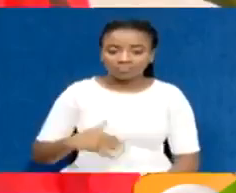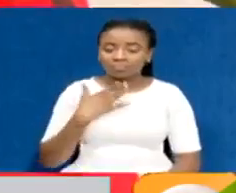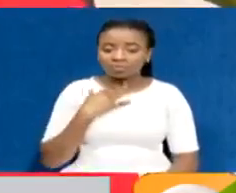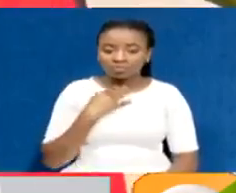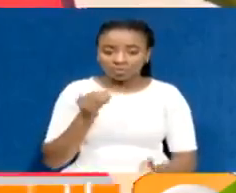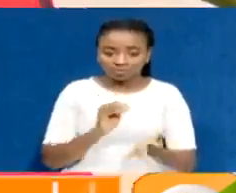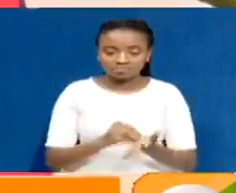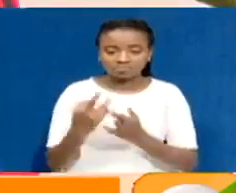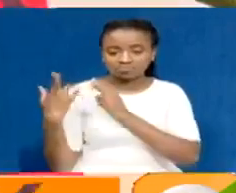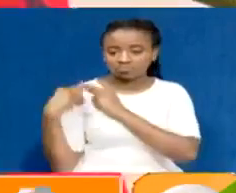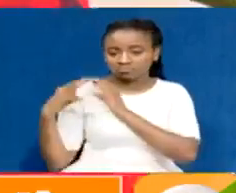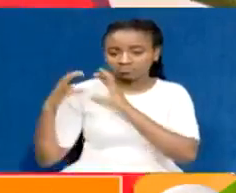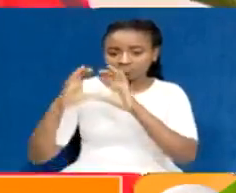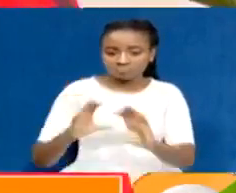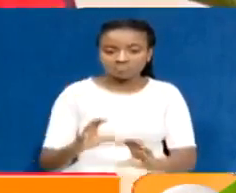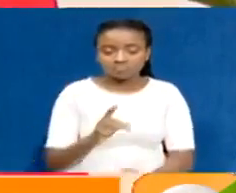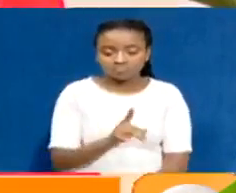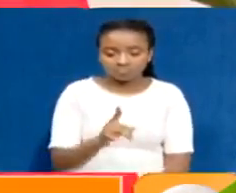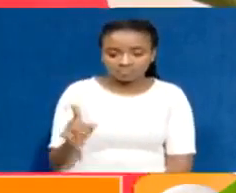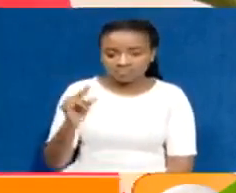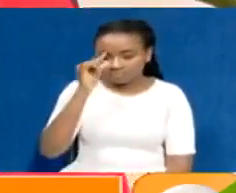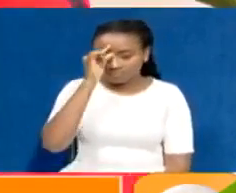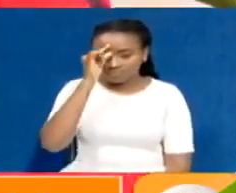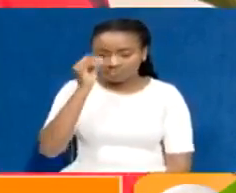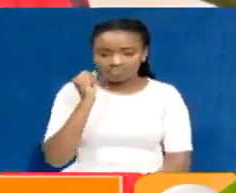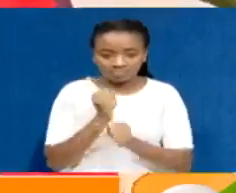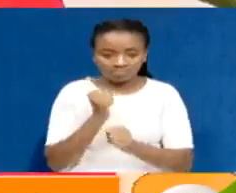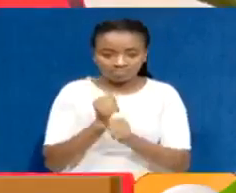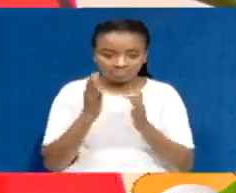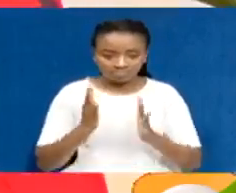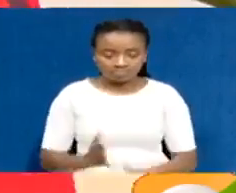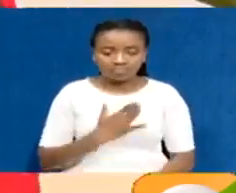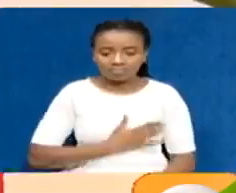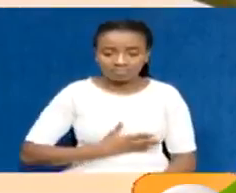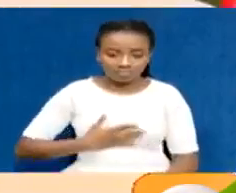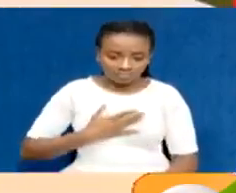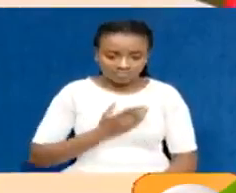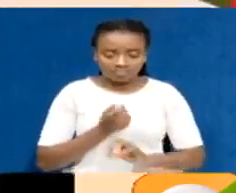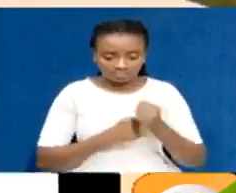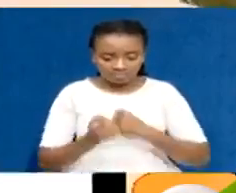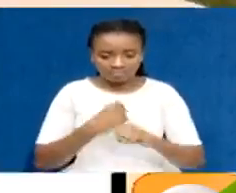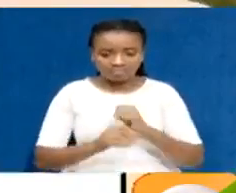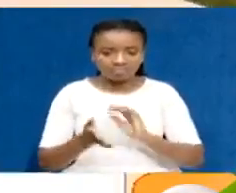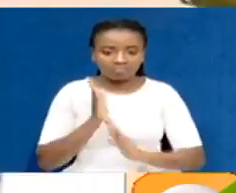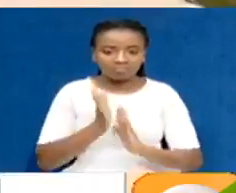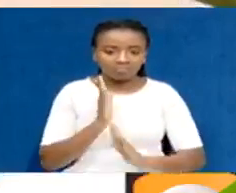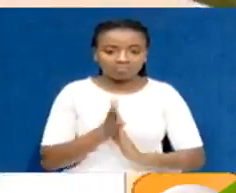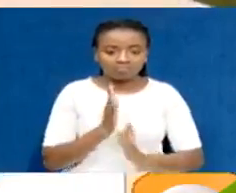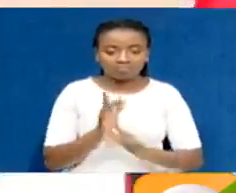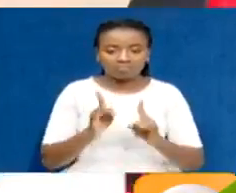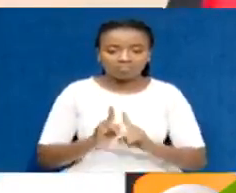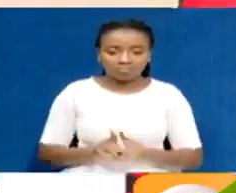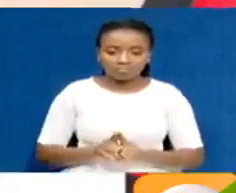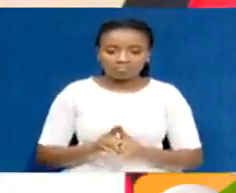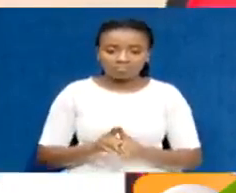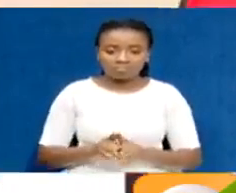to once again task our respective government officials to expedite the